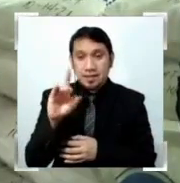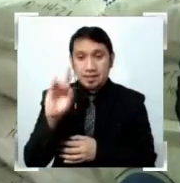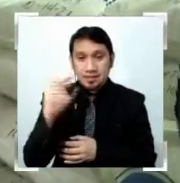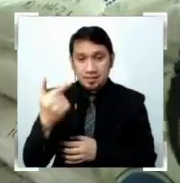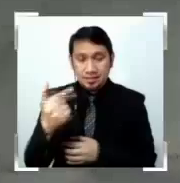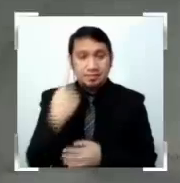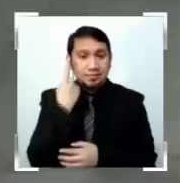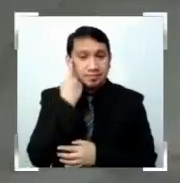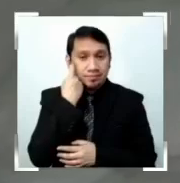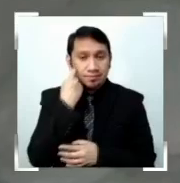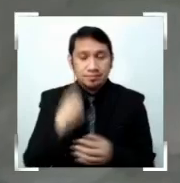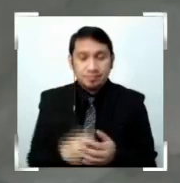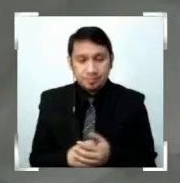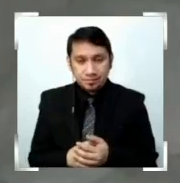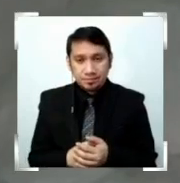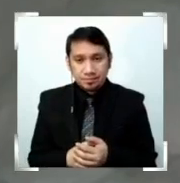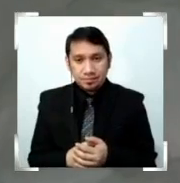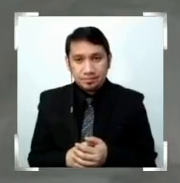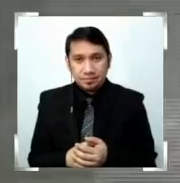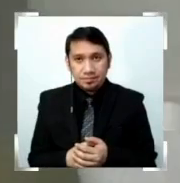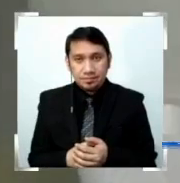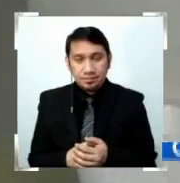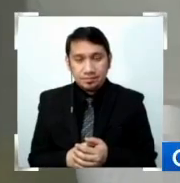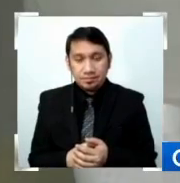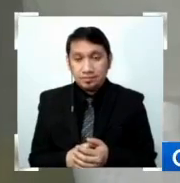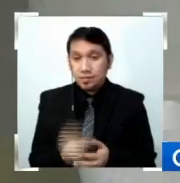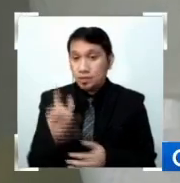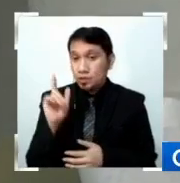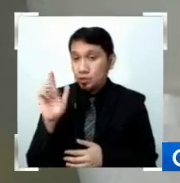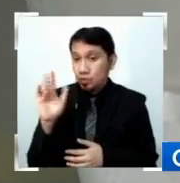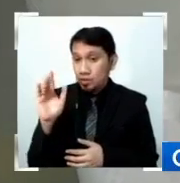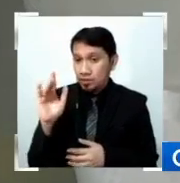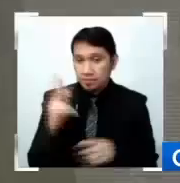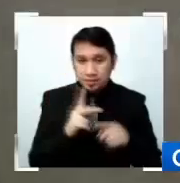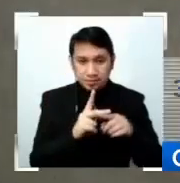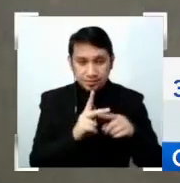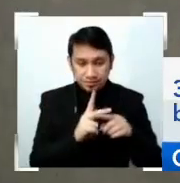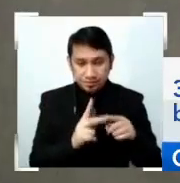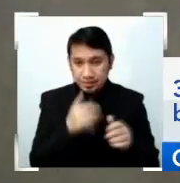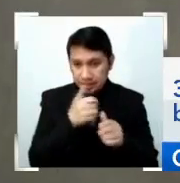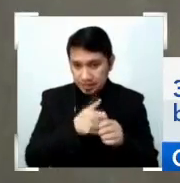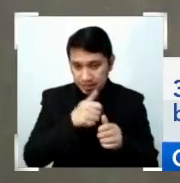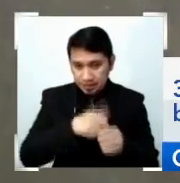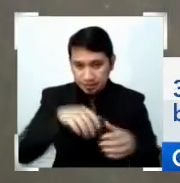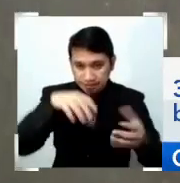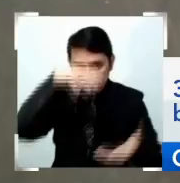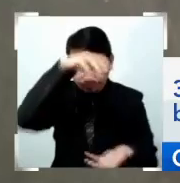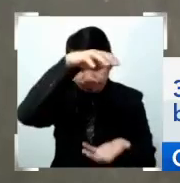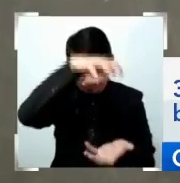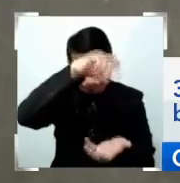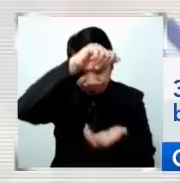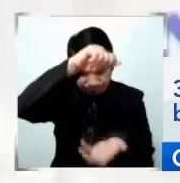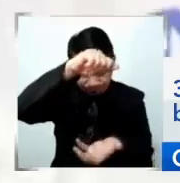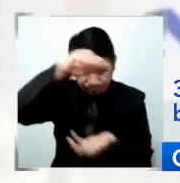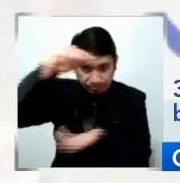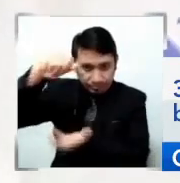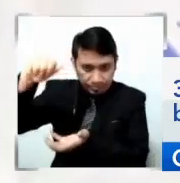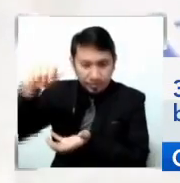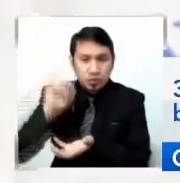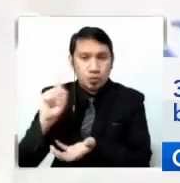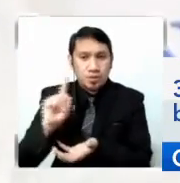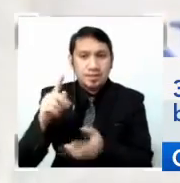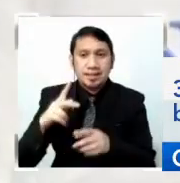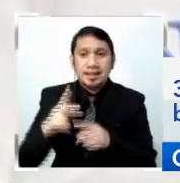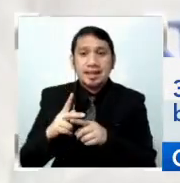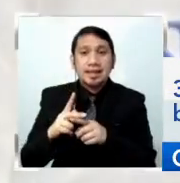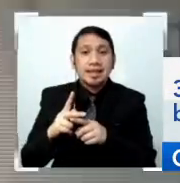kanina. Tig 25 kilos ang bawat sako ng nasamsam na ammonium nitrate. Kemikal ito sa